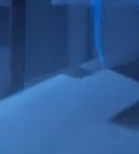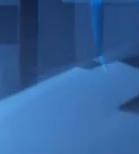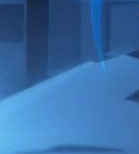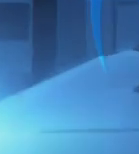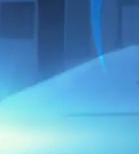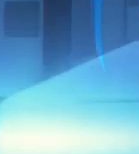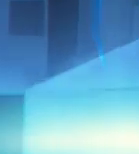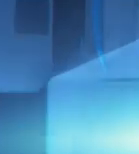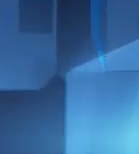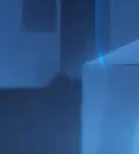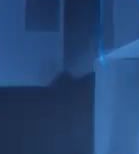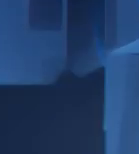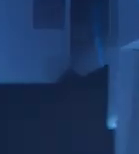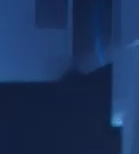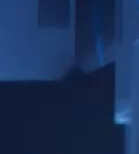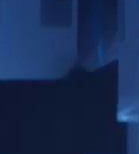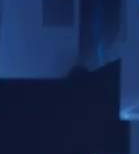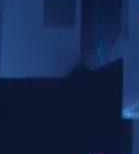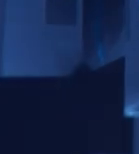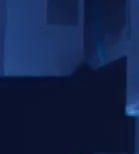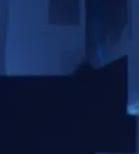обзорную типов телеканал жетысу